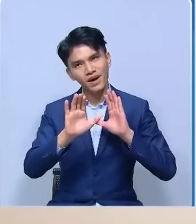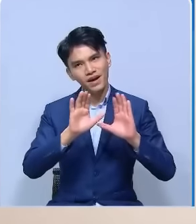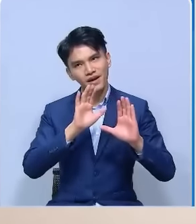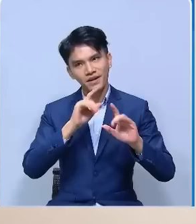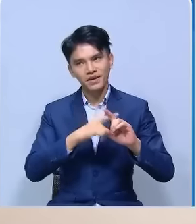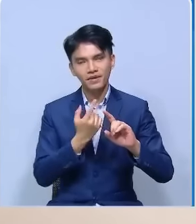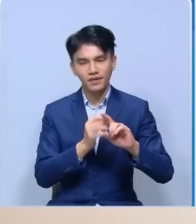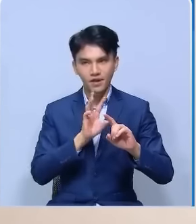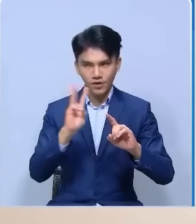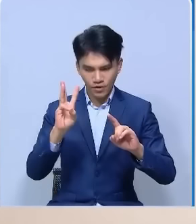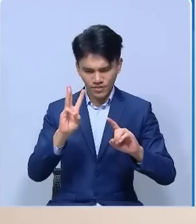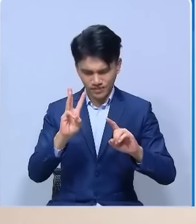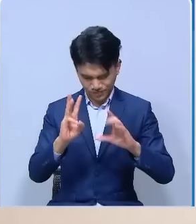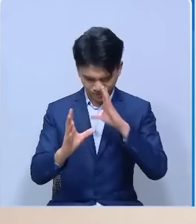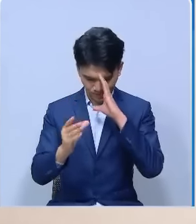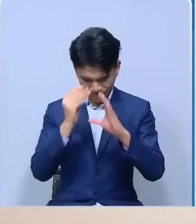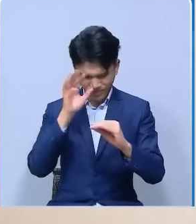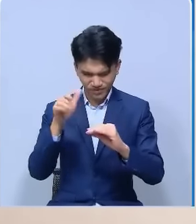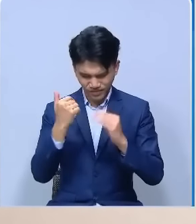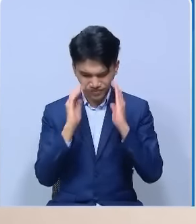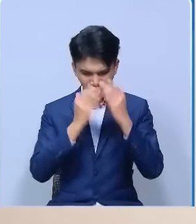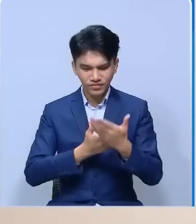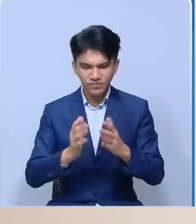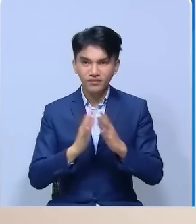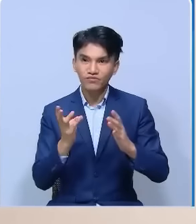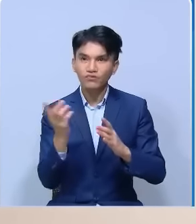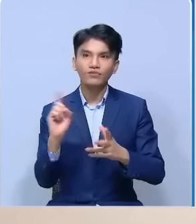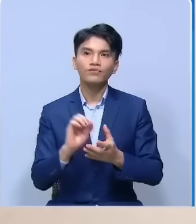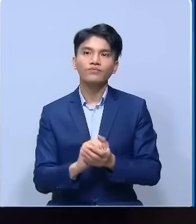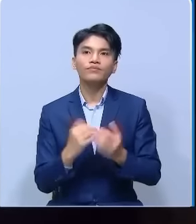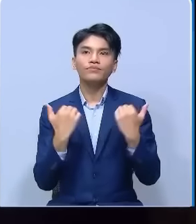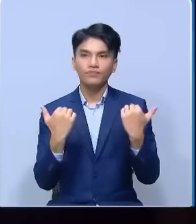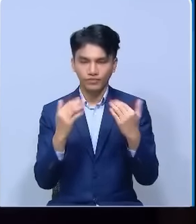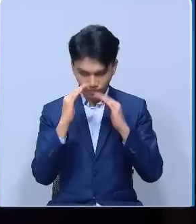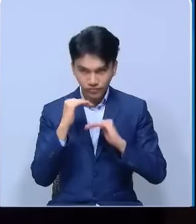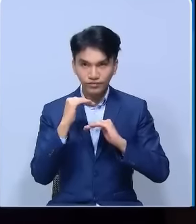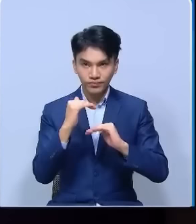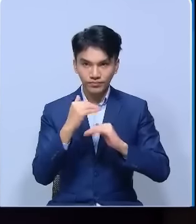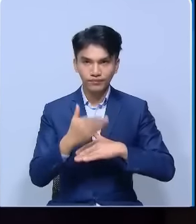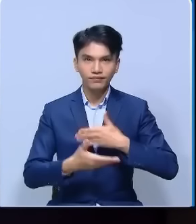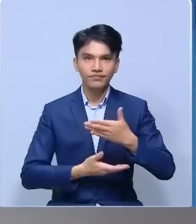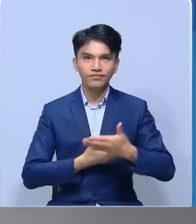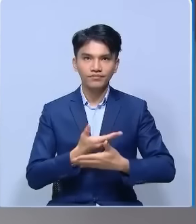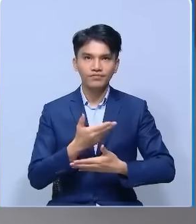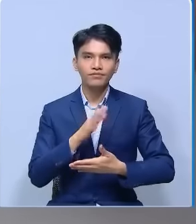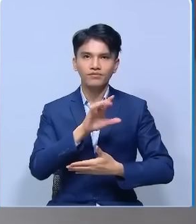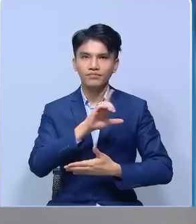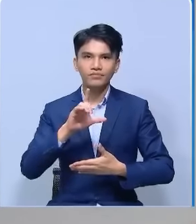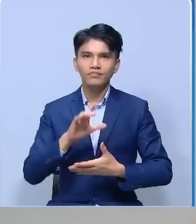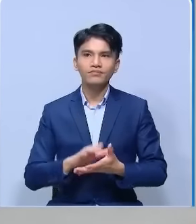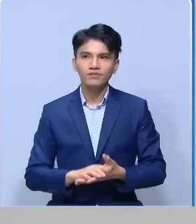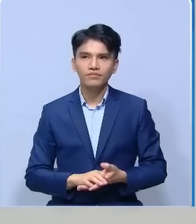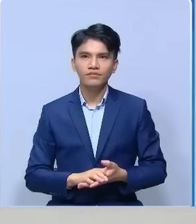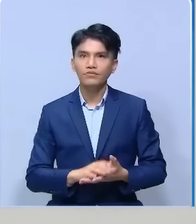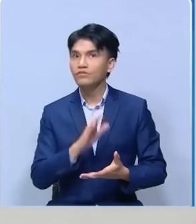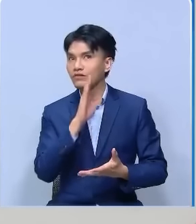6เดือนศึกษาถึงความต้องการว่ามันมีมากน้อยแค่ไหนเบื้องต้นกำหนดงวดแรกขายเพียงแค่5ล้านฉบับค่ะ